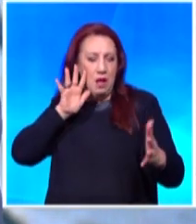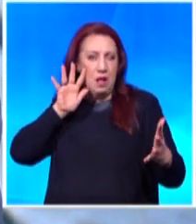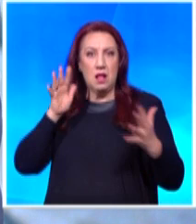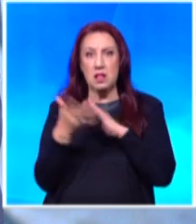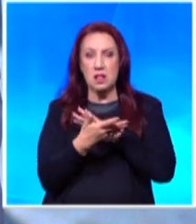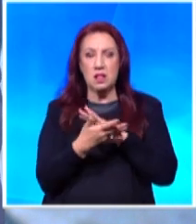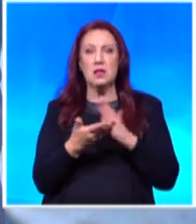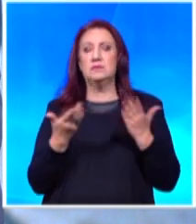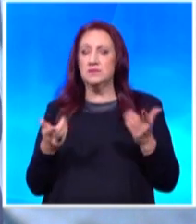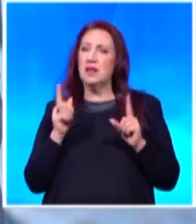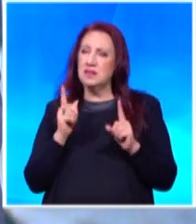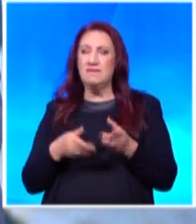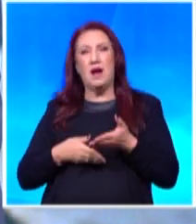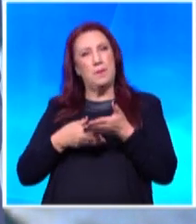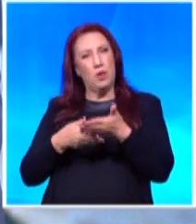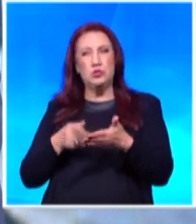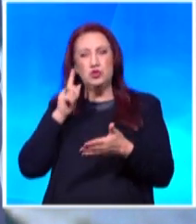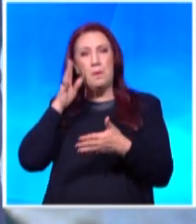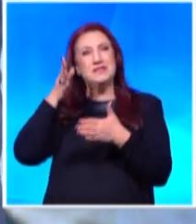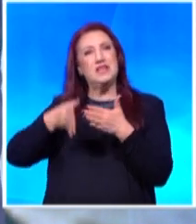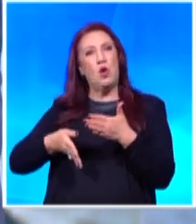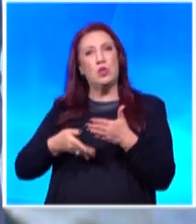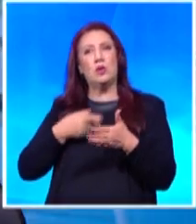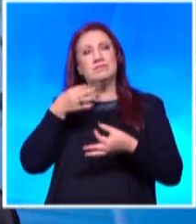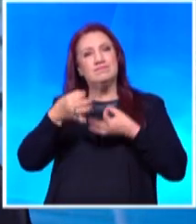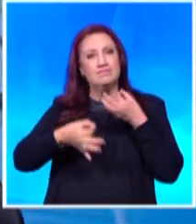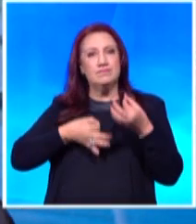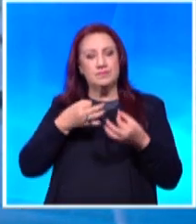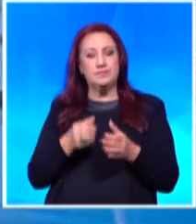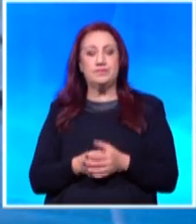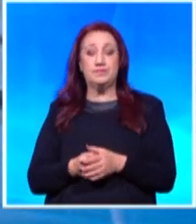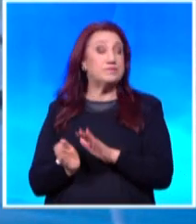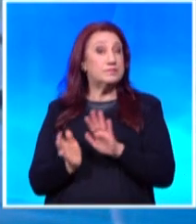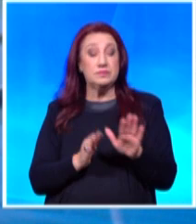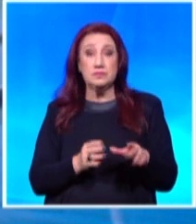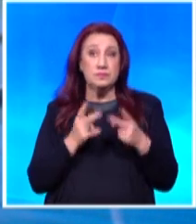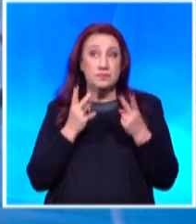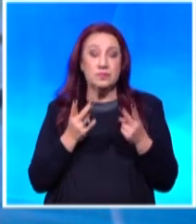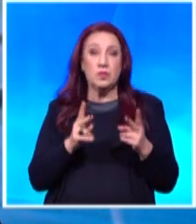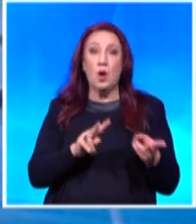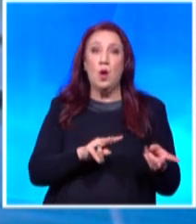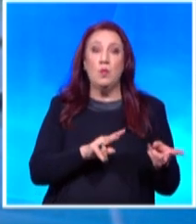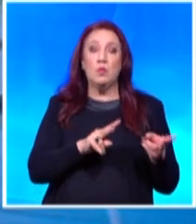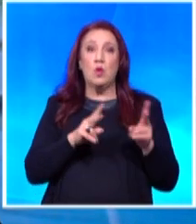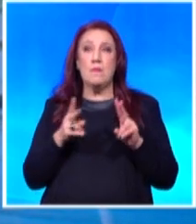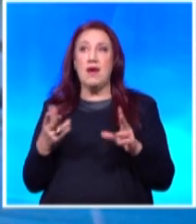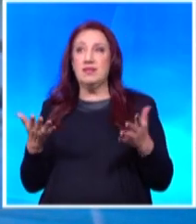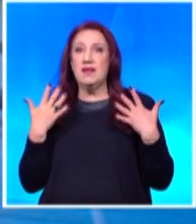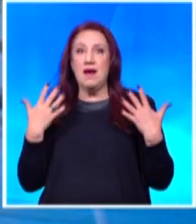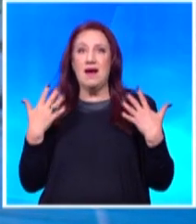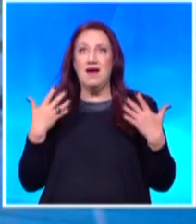на 100%. Очевидно така, с проблемите с климата, извиняйте, но очевидно с промените в климата, тези